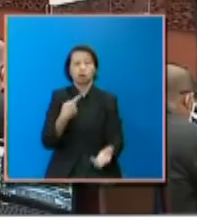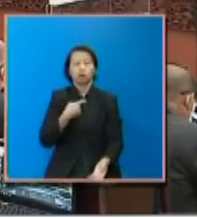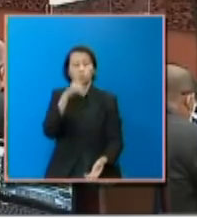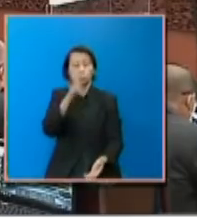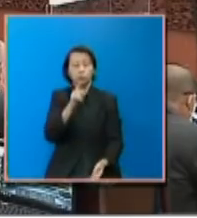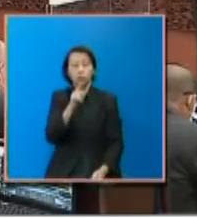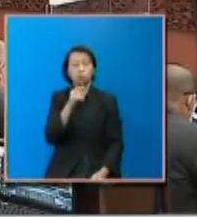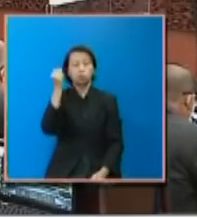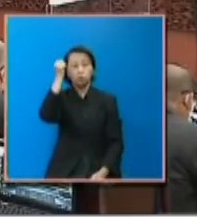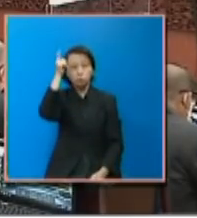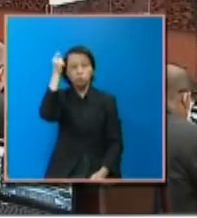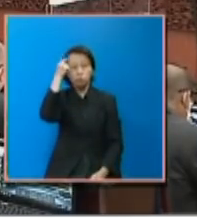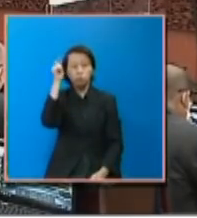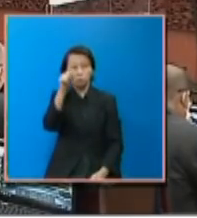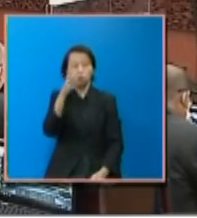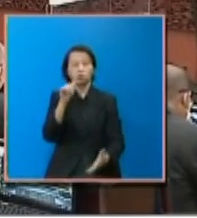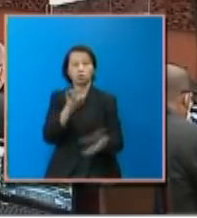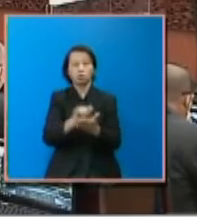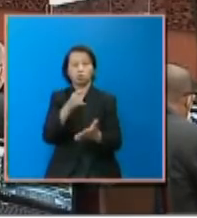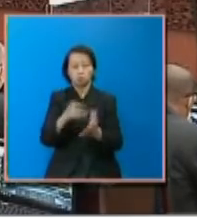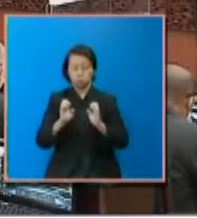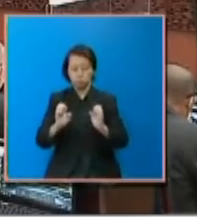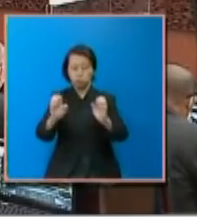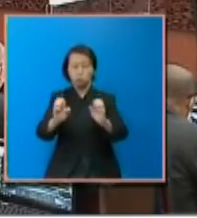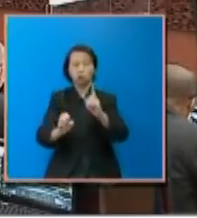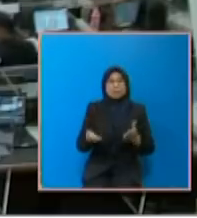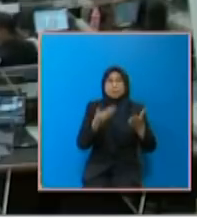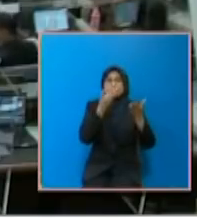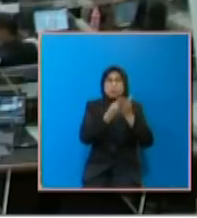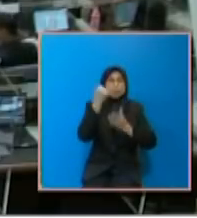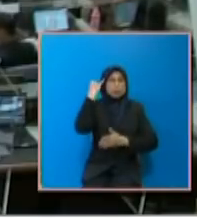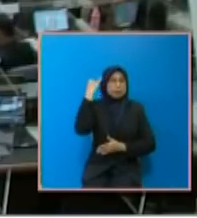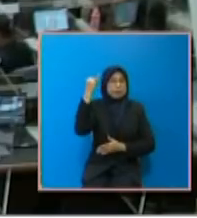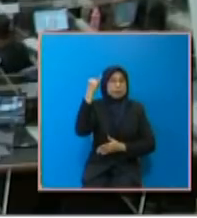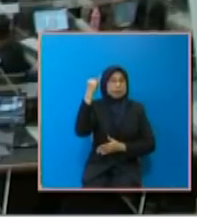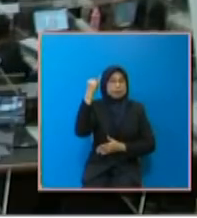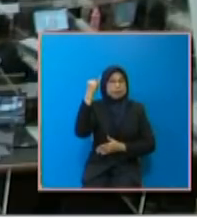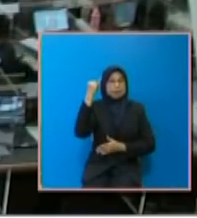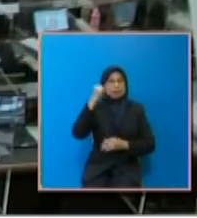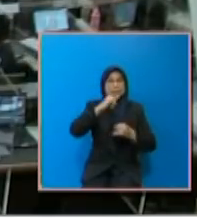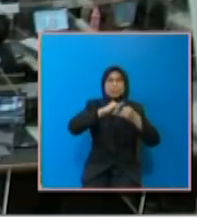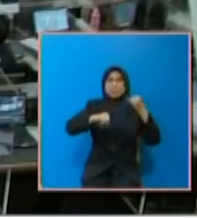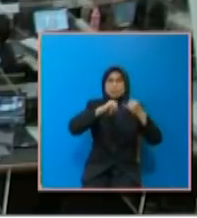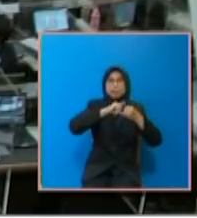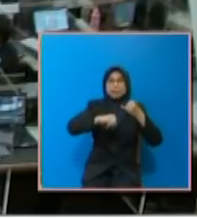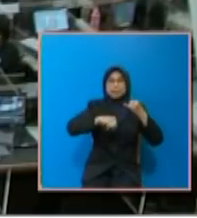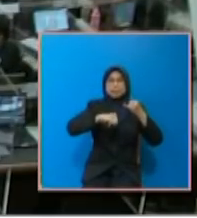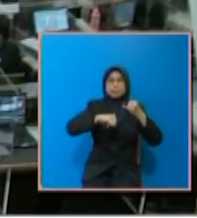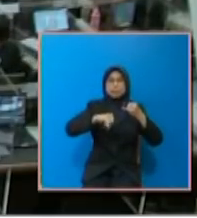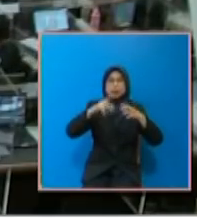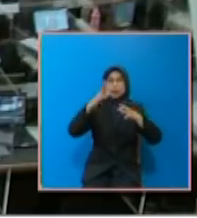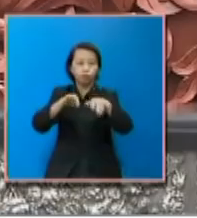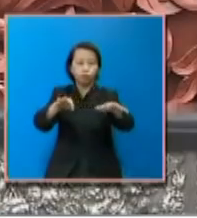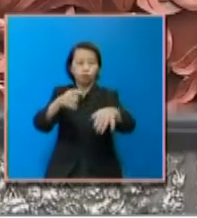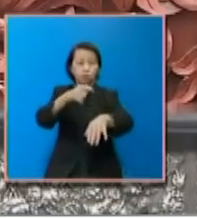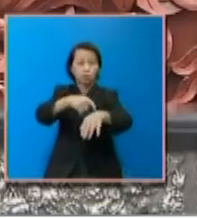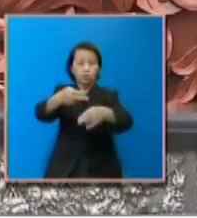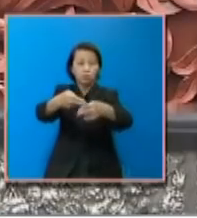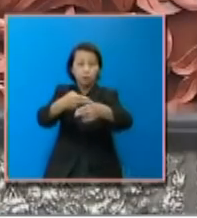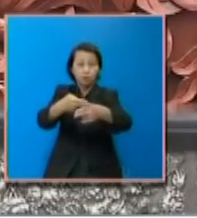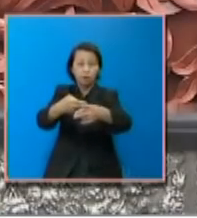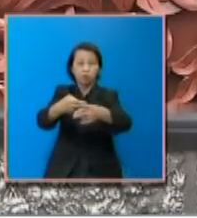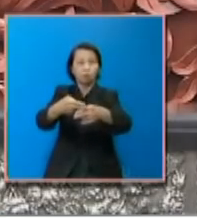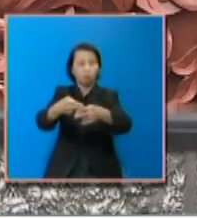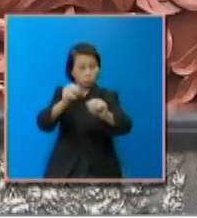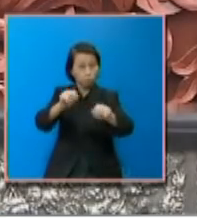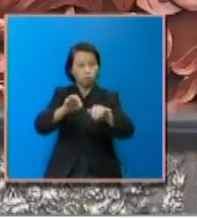自己应该扮演比较积极的这个角色，这主要是因为穆尤丁政府在过去的一年